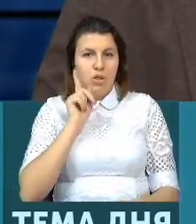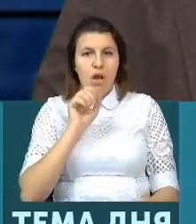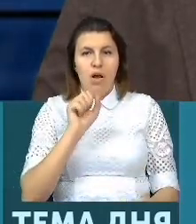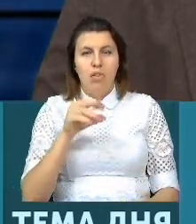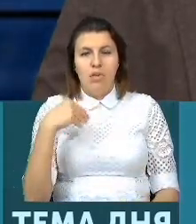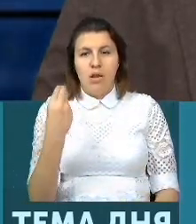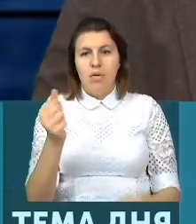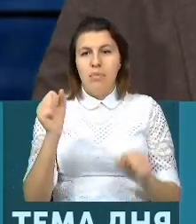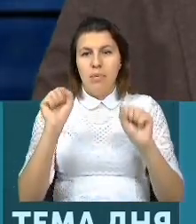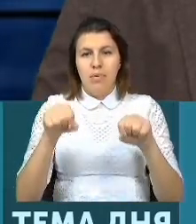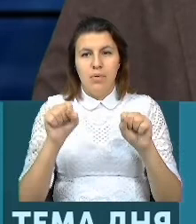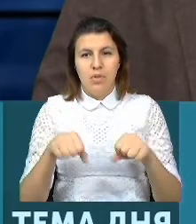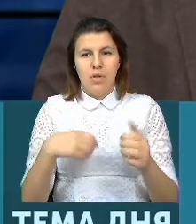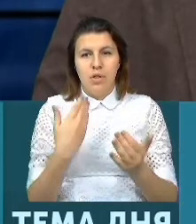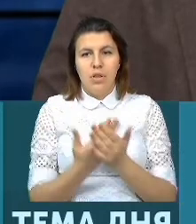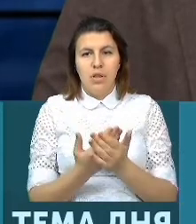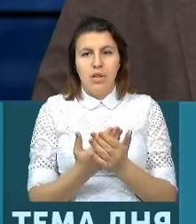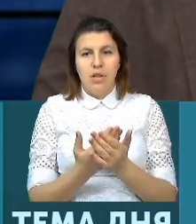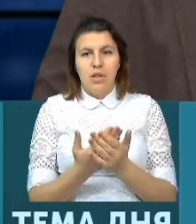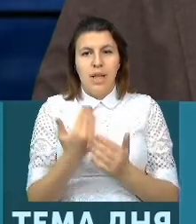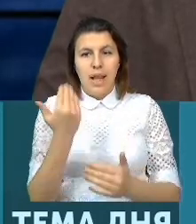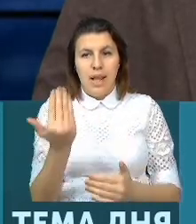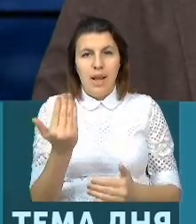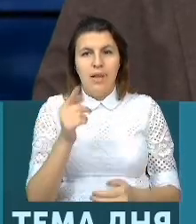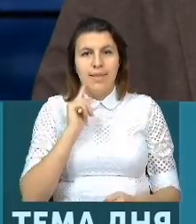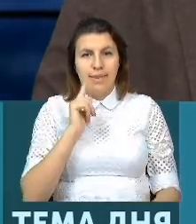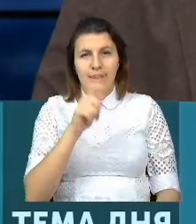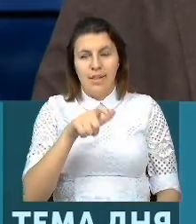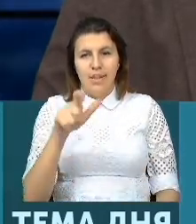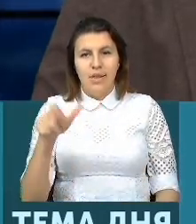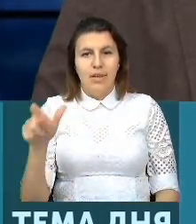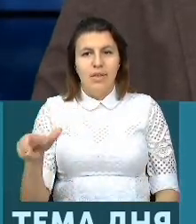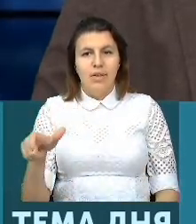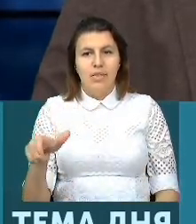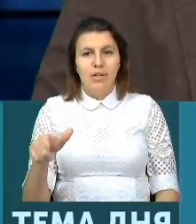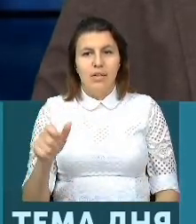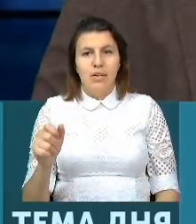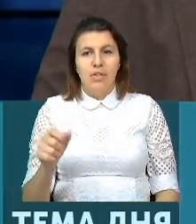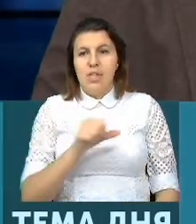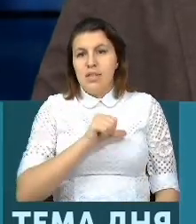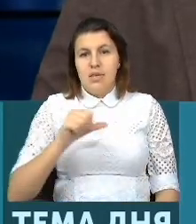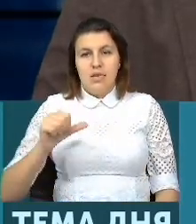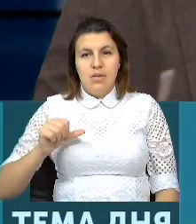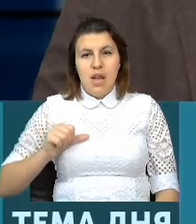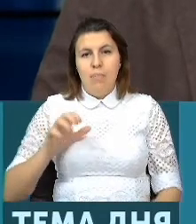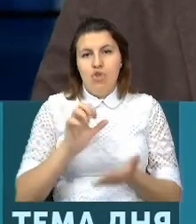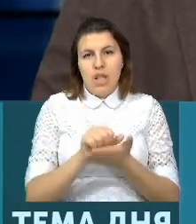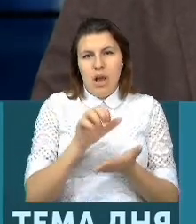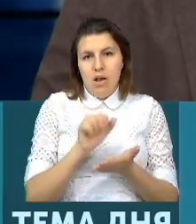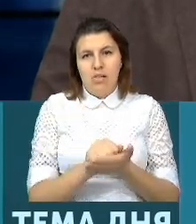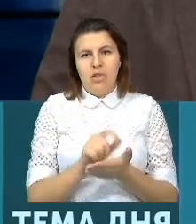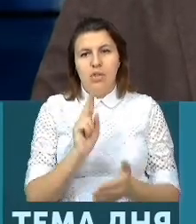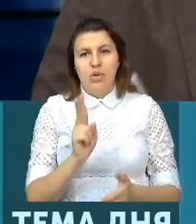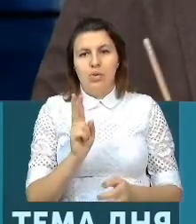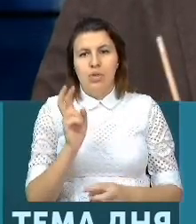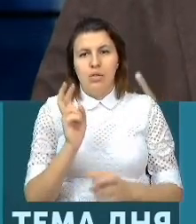можливості для них, і вони організовують собі самозайнятість. Хтось підприємництво